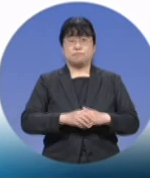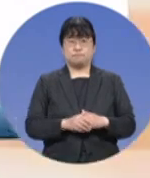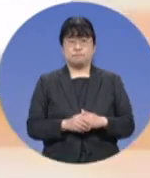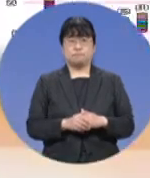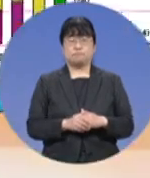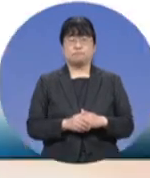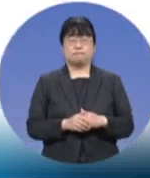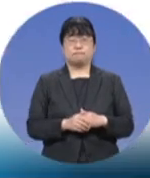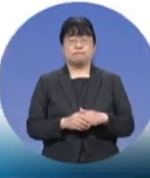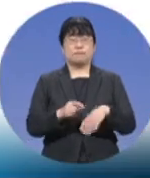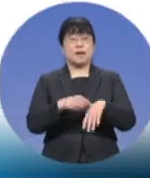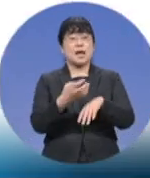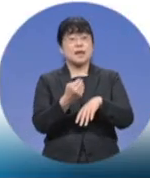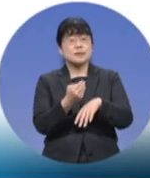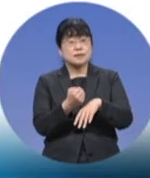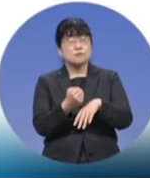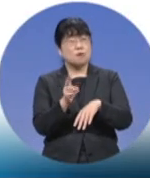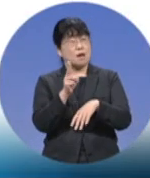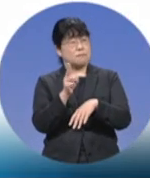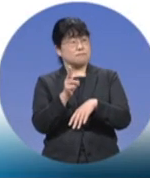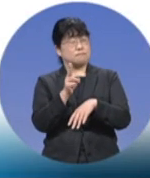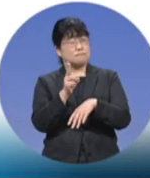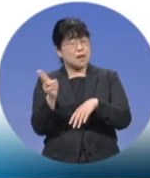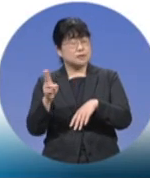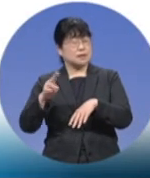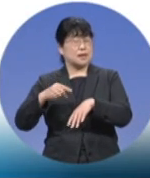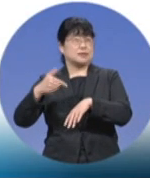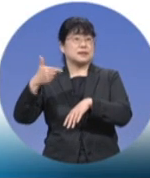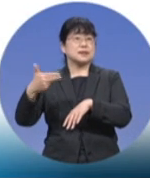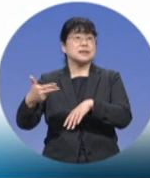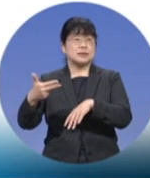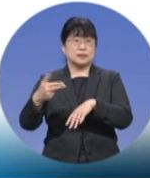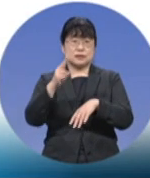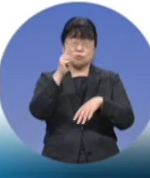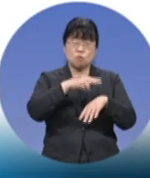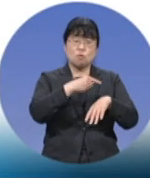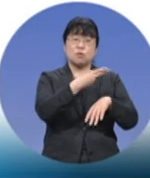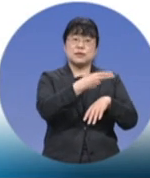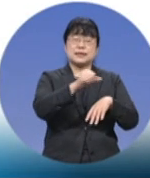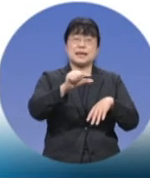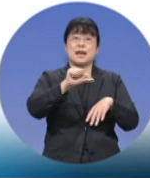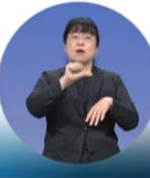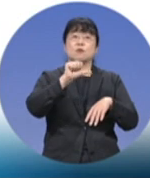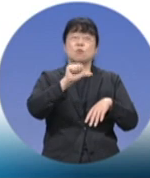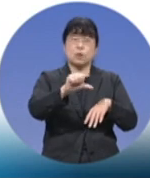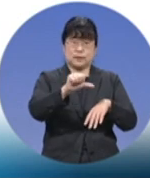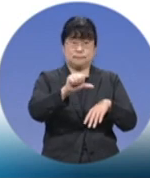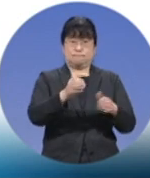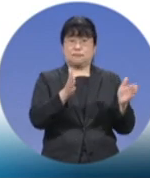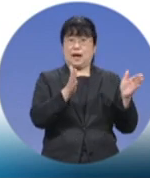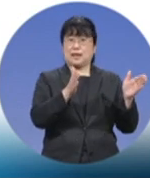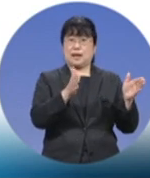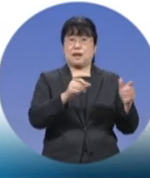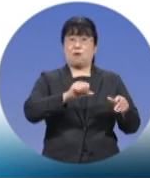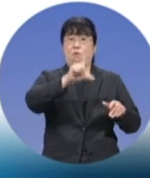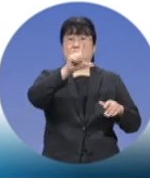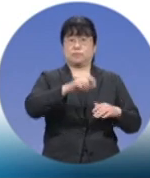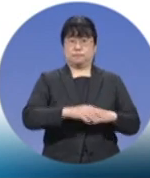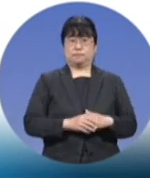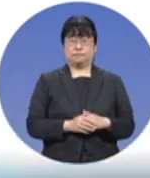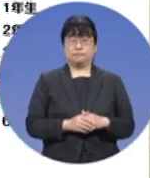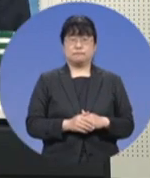。時間帯は午前7時台、午後2時台から午後5時台が多くなっています